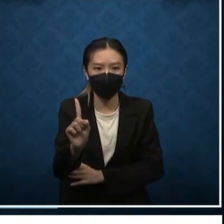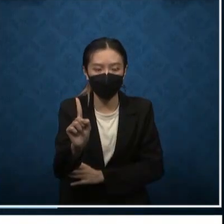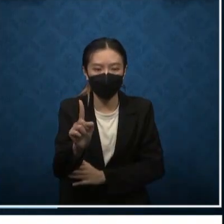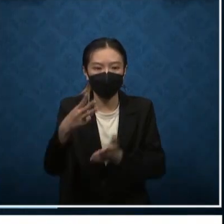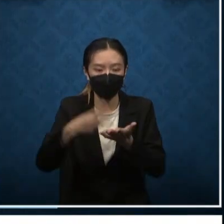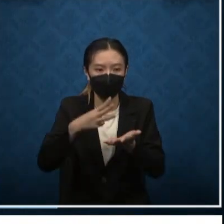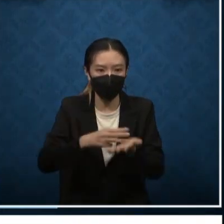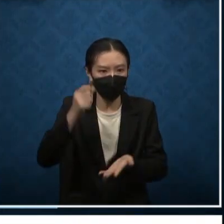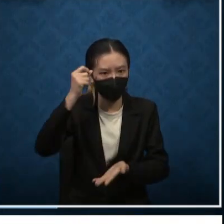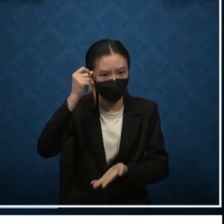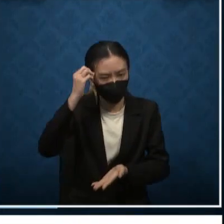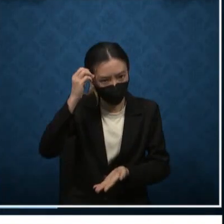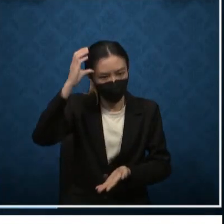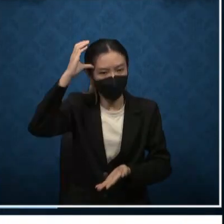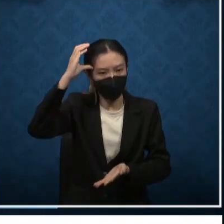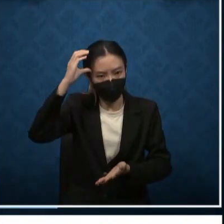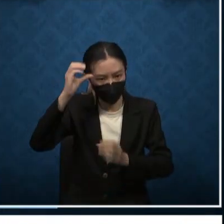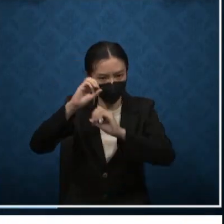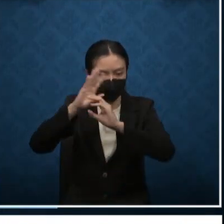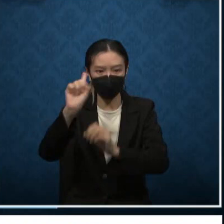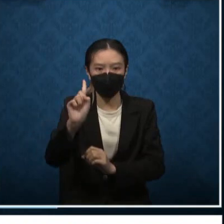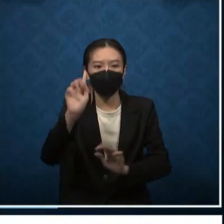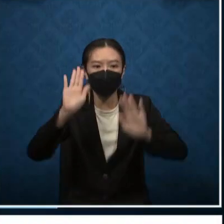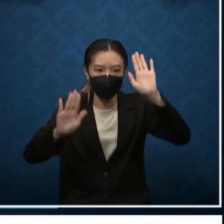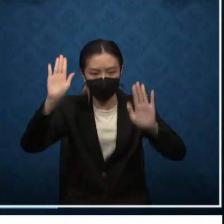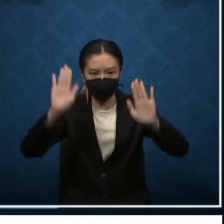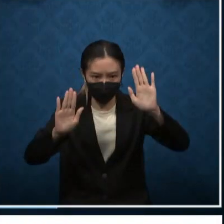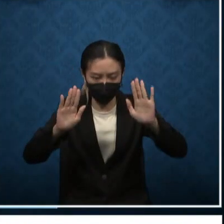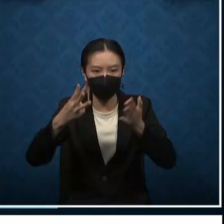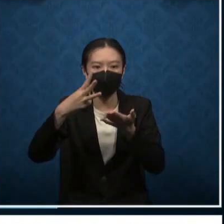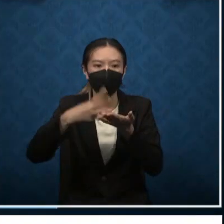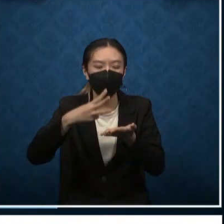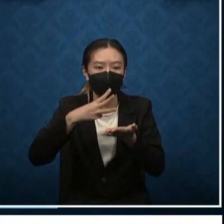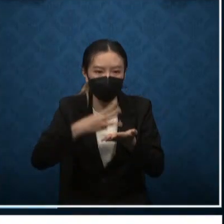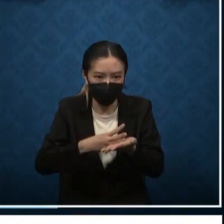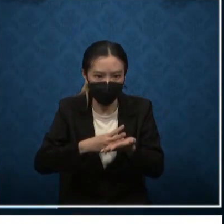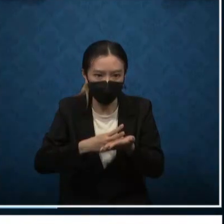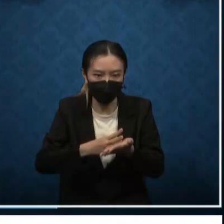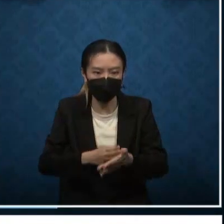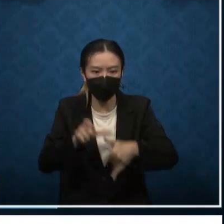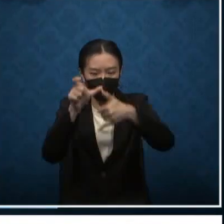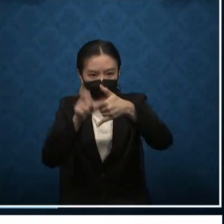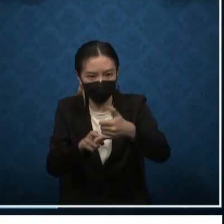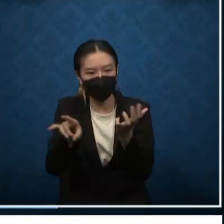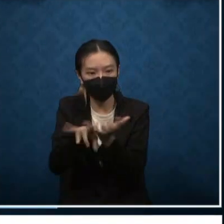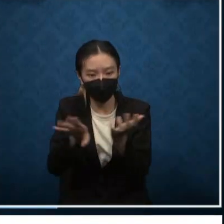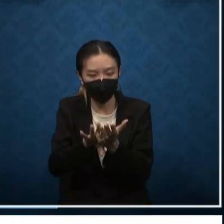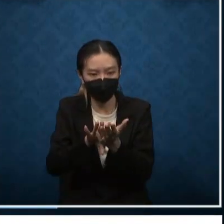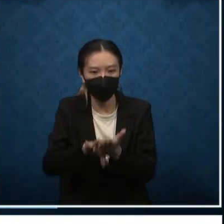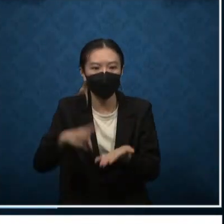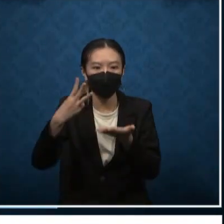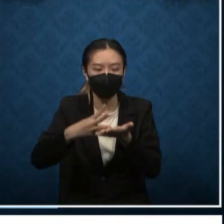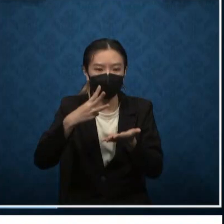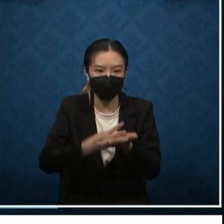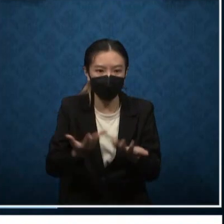ชาความรควเขใทสูงต้เกี่ยกัควประชาวิภาฑษ์มีสูรวชบการ